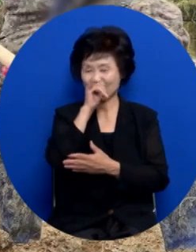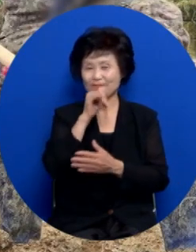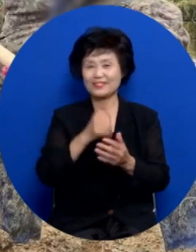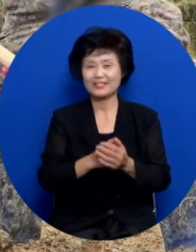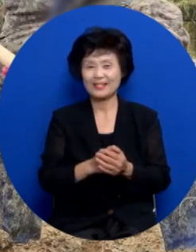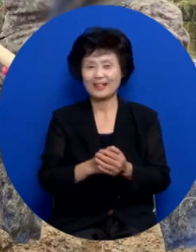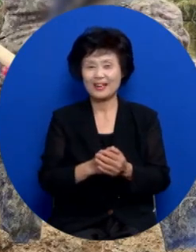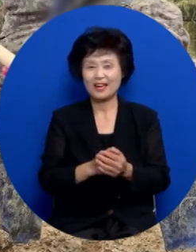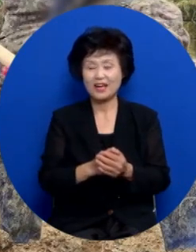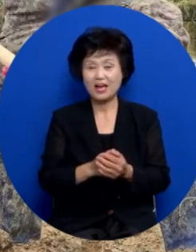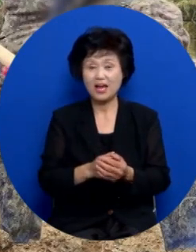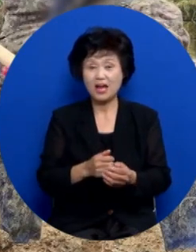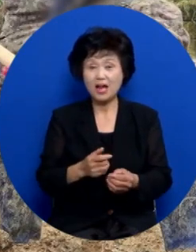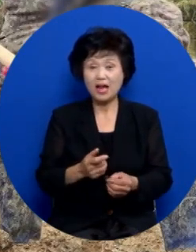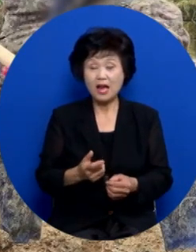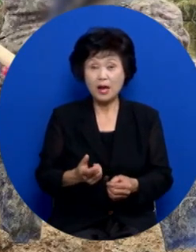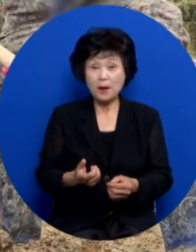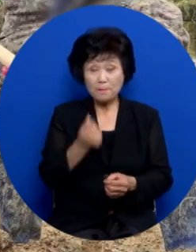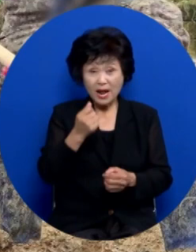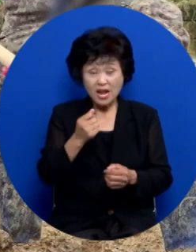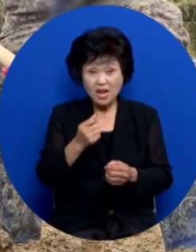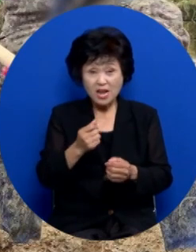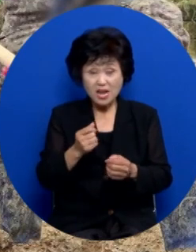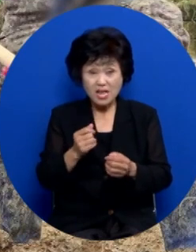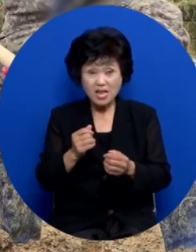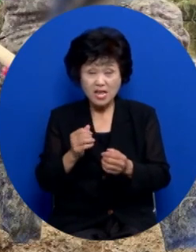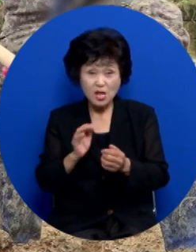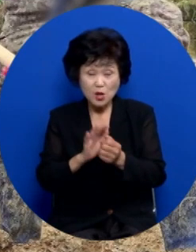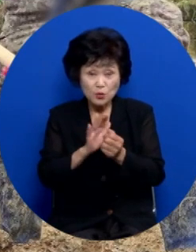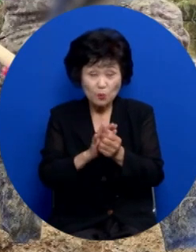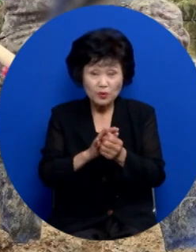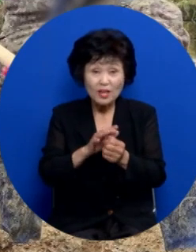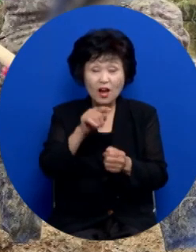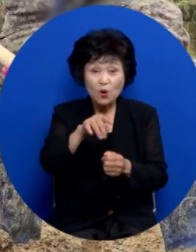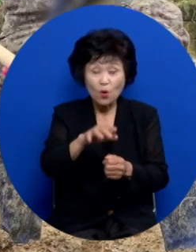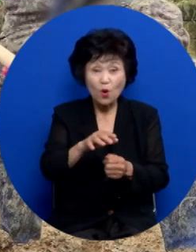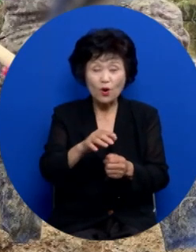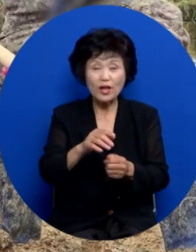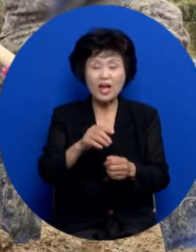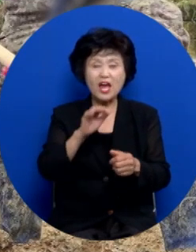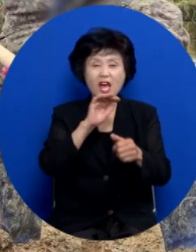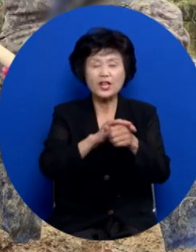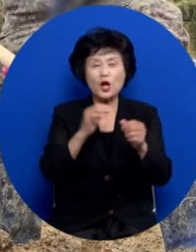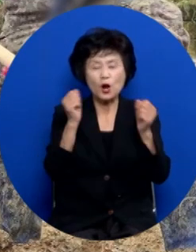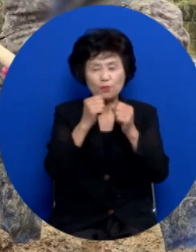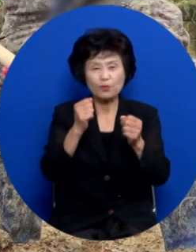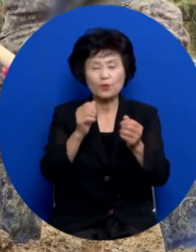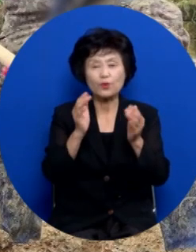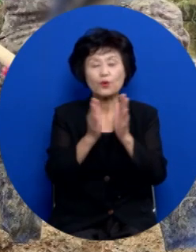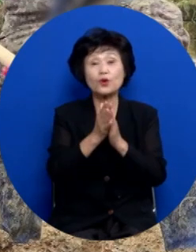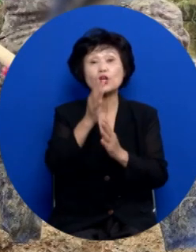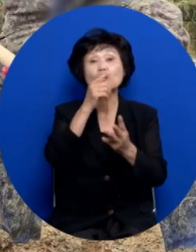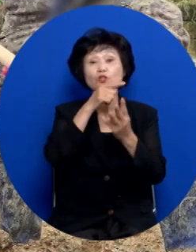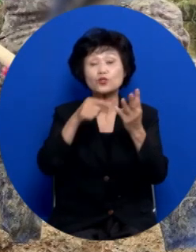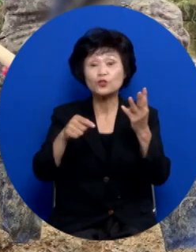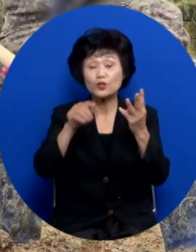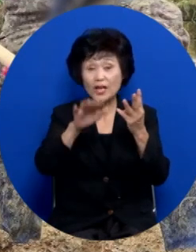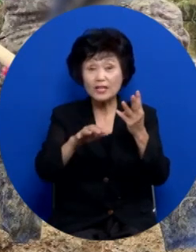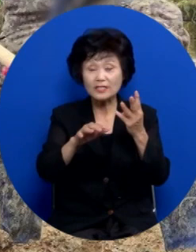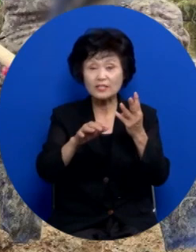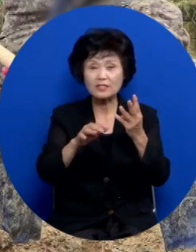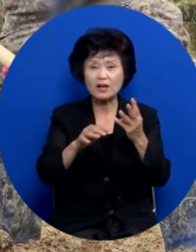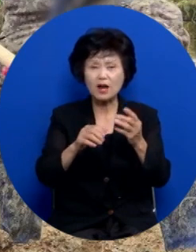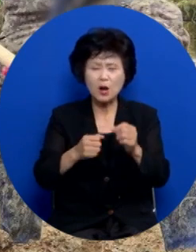제2신속 대흥사단이 큰 피해가 있었던 경북 영주에서 수해 복구 작업을